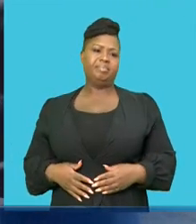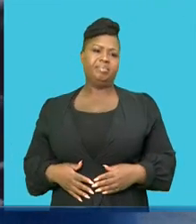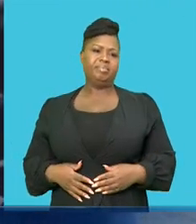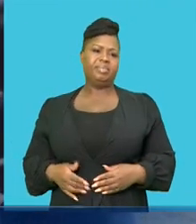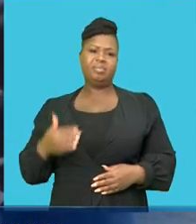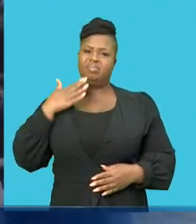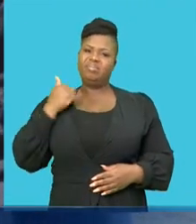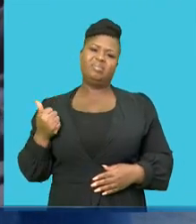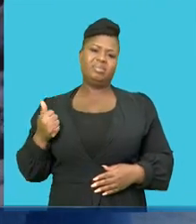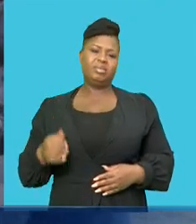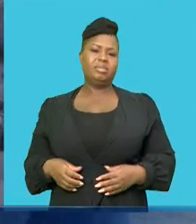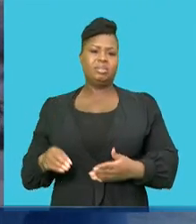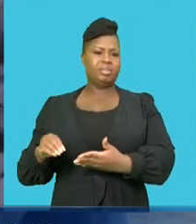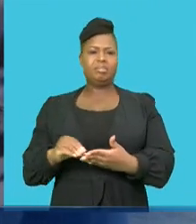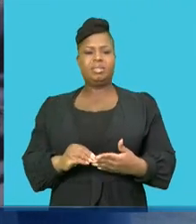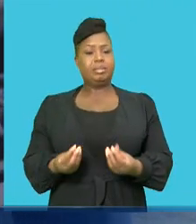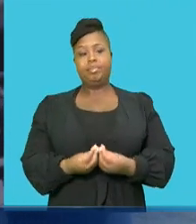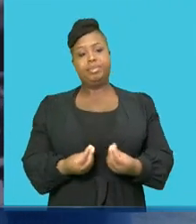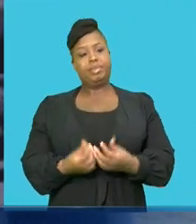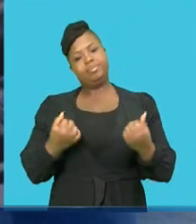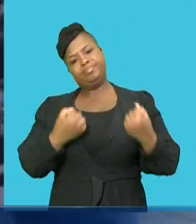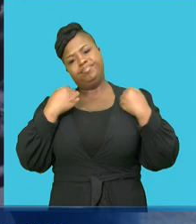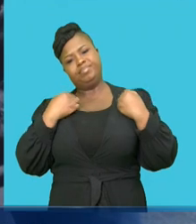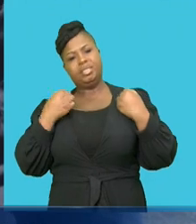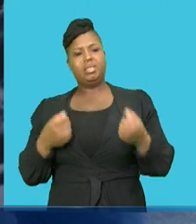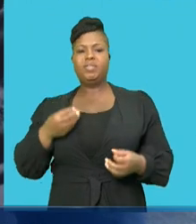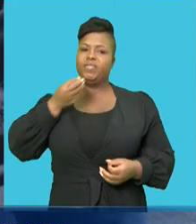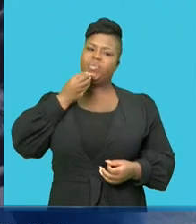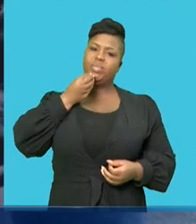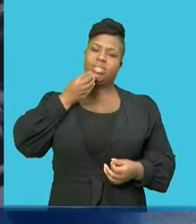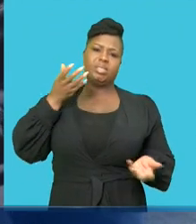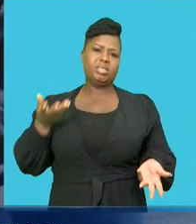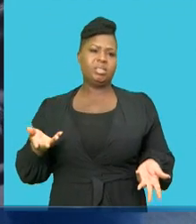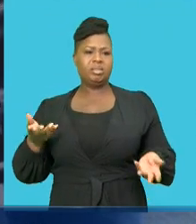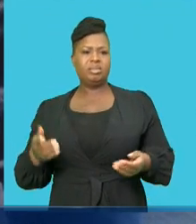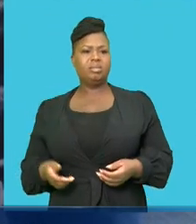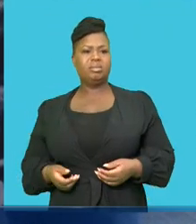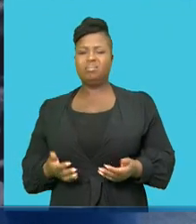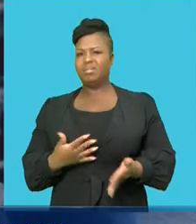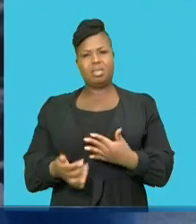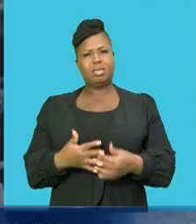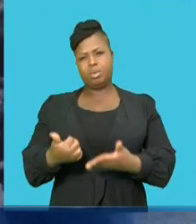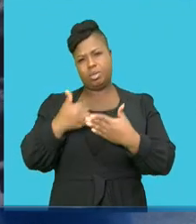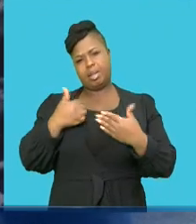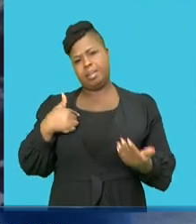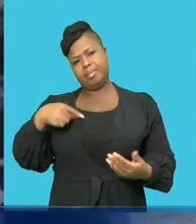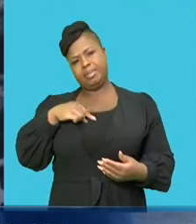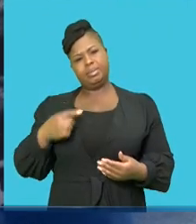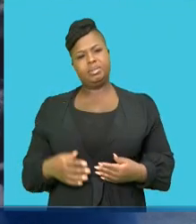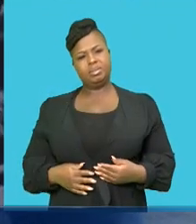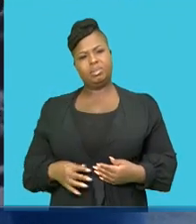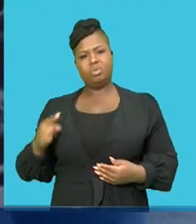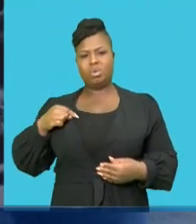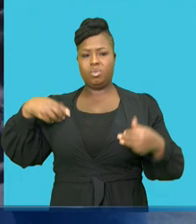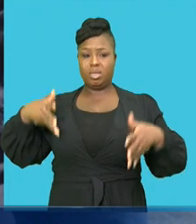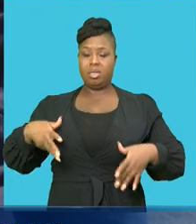nisizwele, nisilethele naney'ngubo meninazo nokudla nje enikhonayo ukukuletha, nisilethele, nizosithola